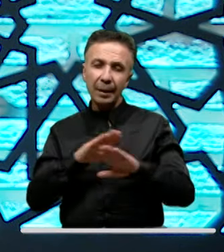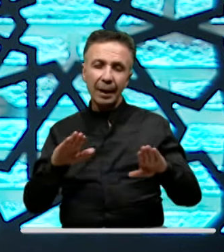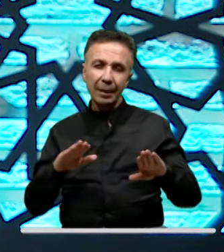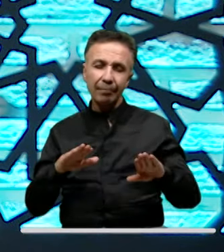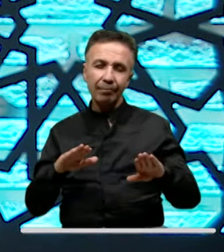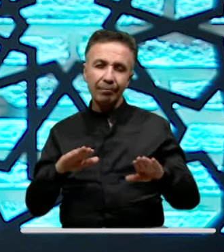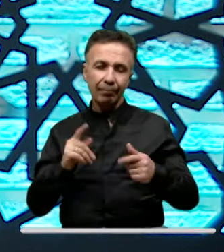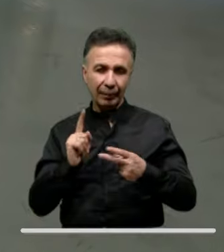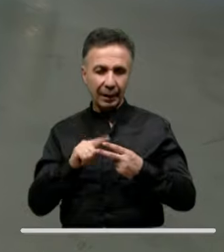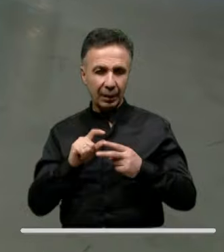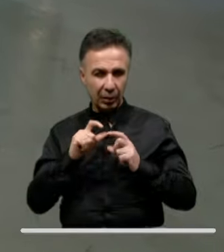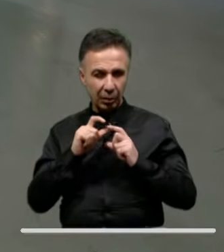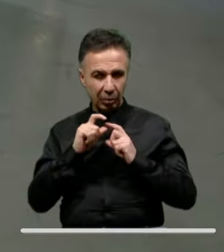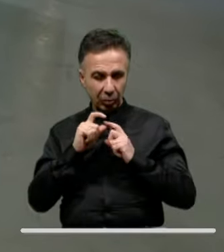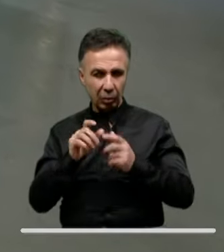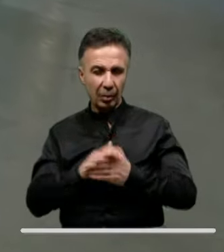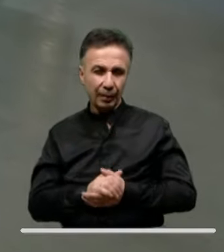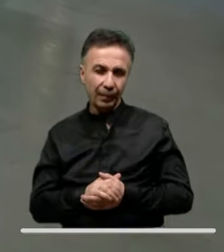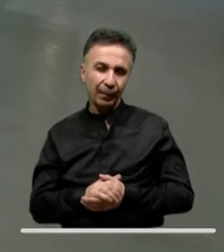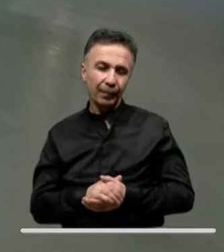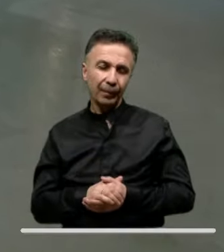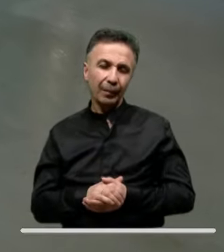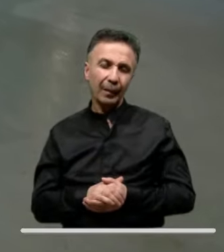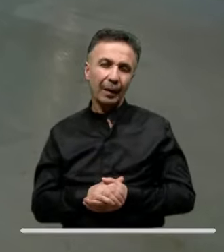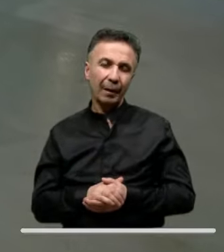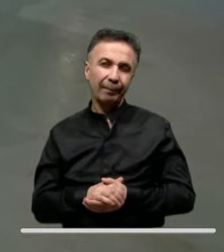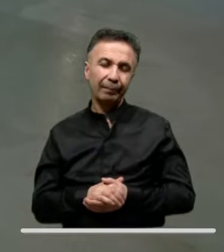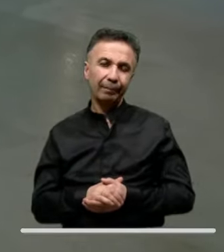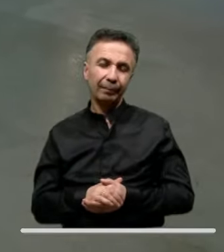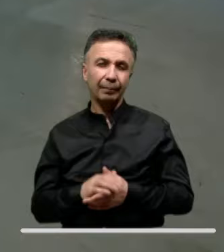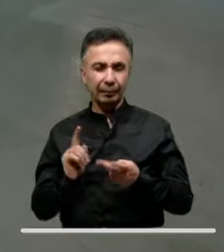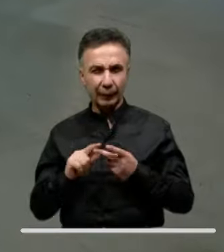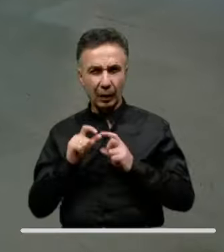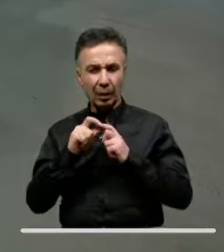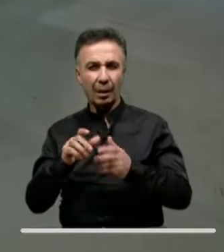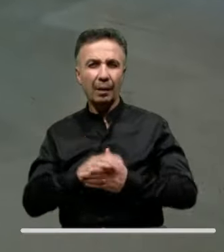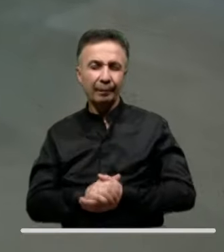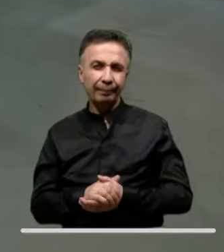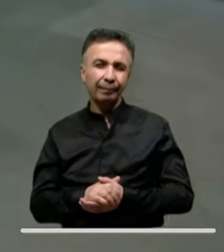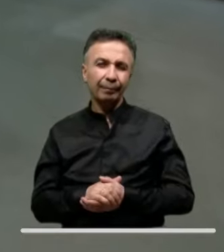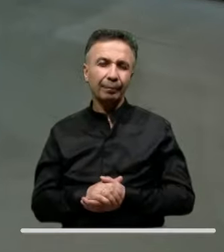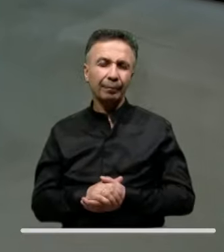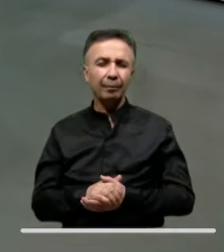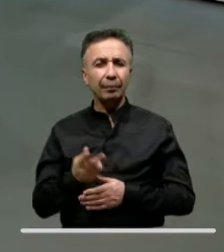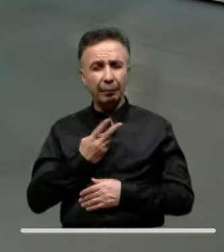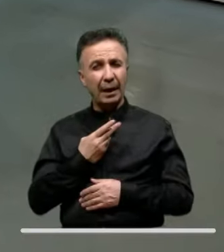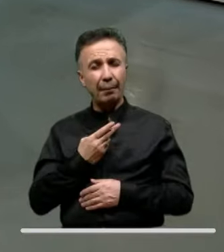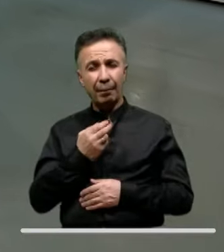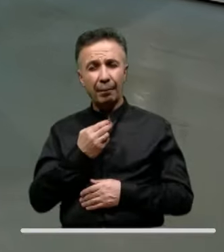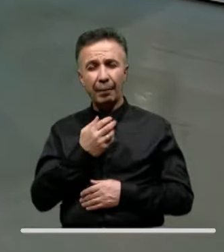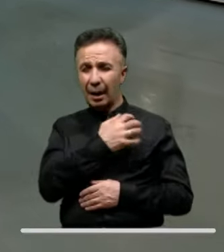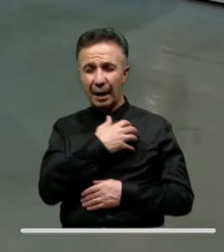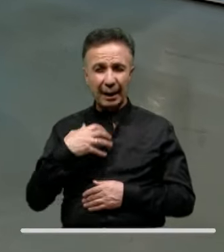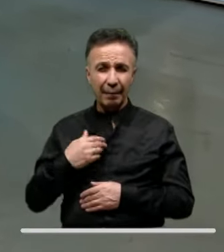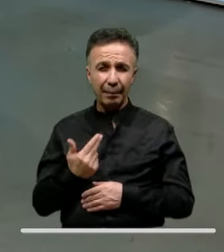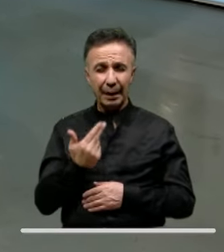nedir Zeynep Hanım? Matematiğe vursak mesela kaç senede biter? Tamam. Birinci sorum bu. İkinci sorum da benim annem 72